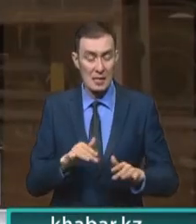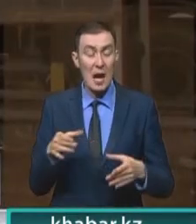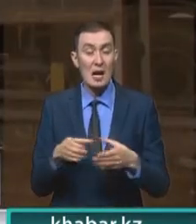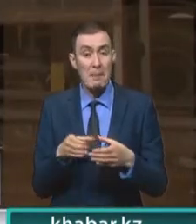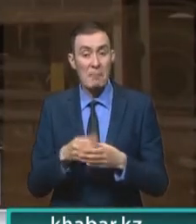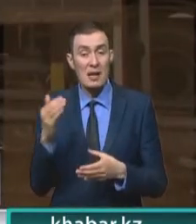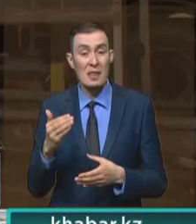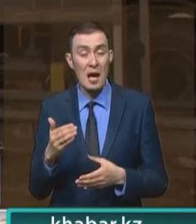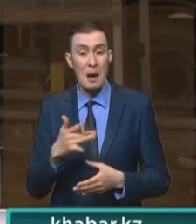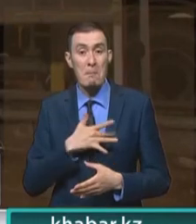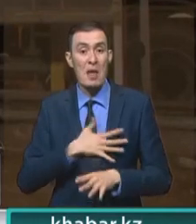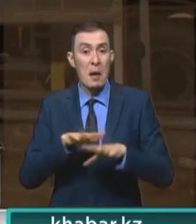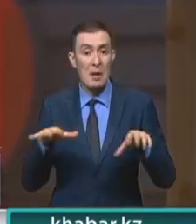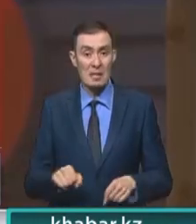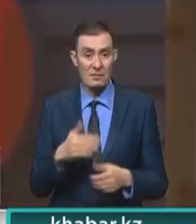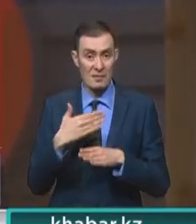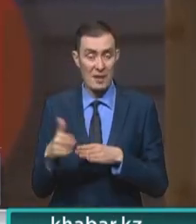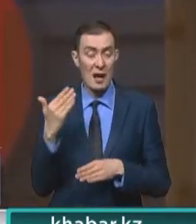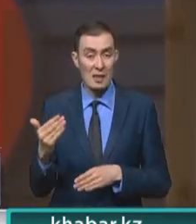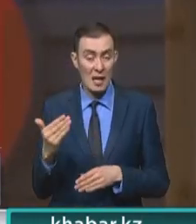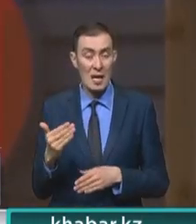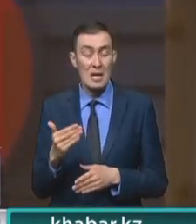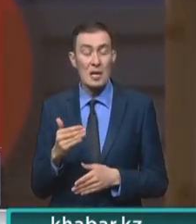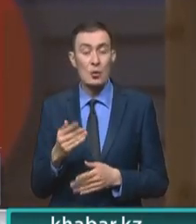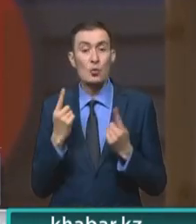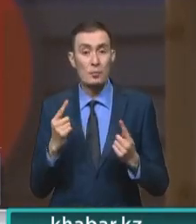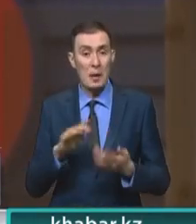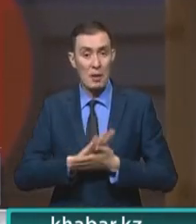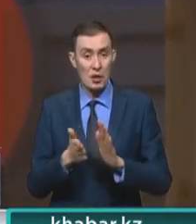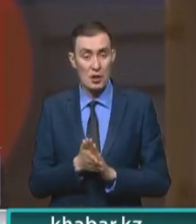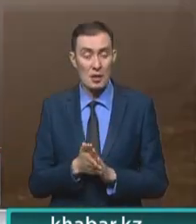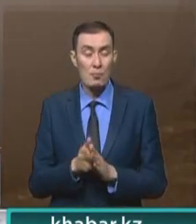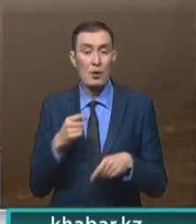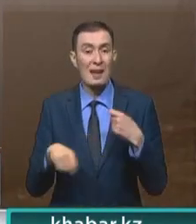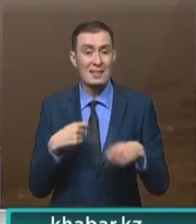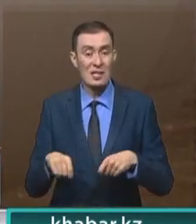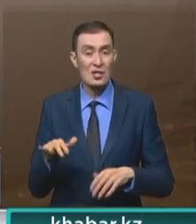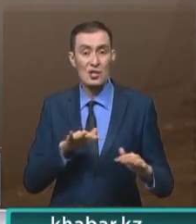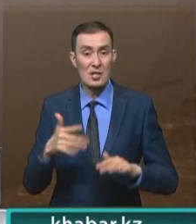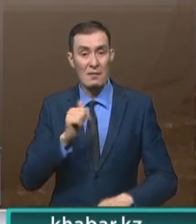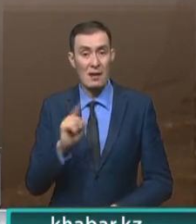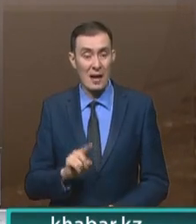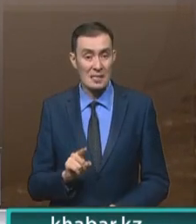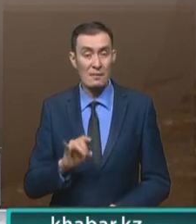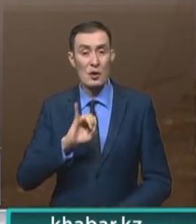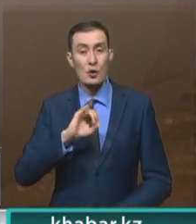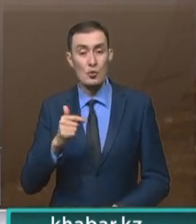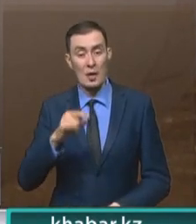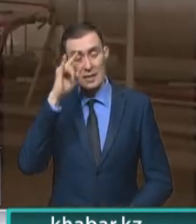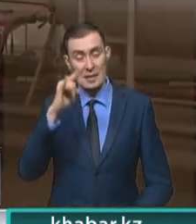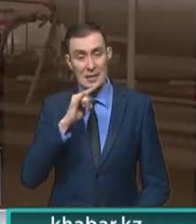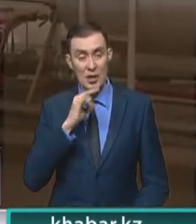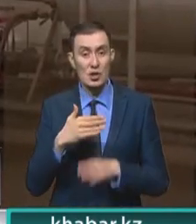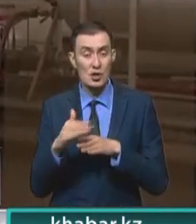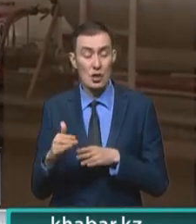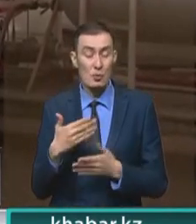Компания является монополистом в своей сфере. Она занимает доминирующее положение по реализации сжиженного нефтяного газа в южном регионе страны с